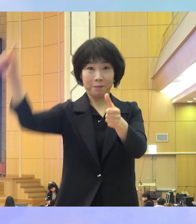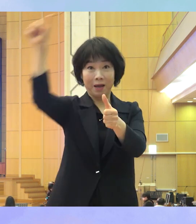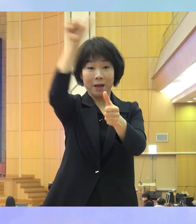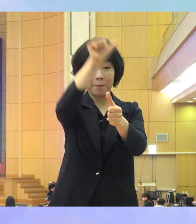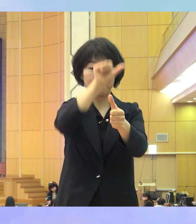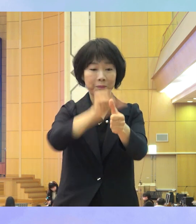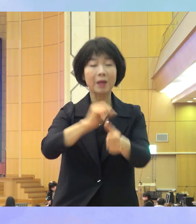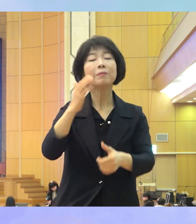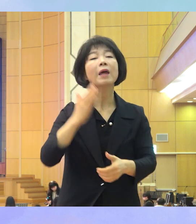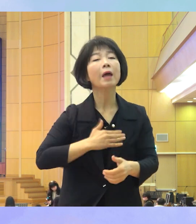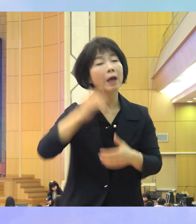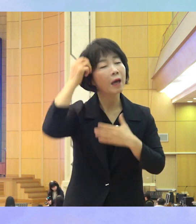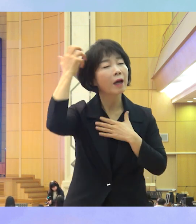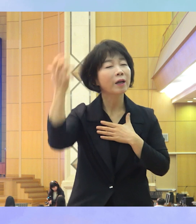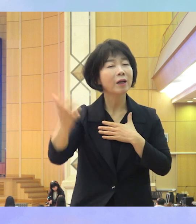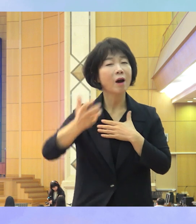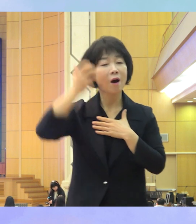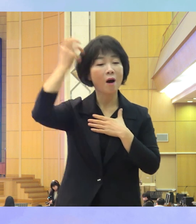내 영혼